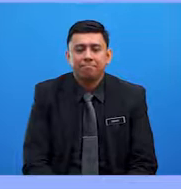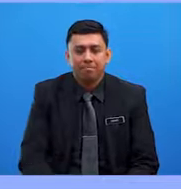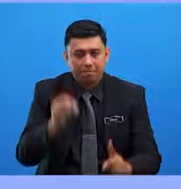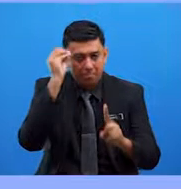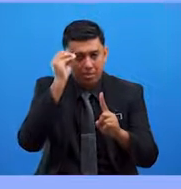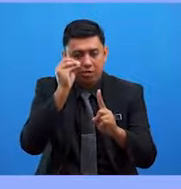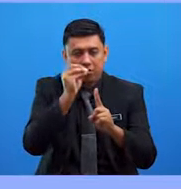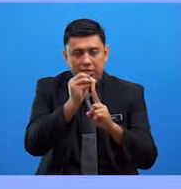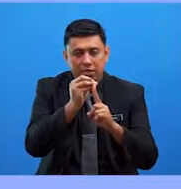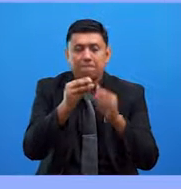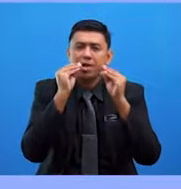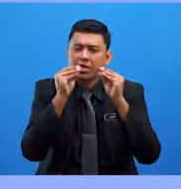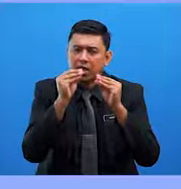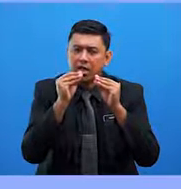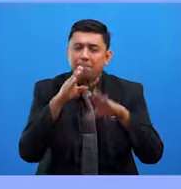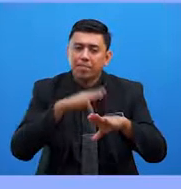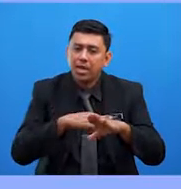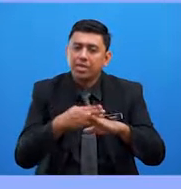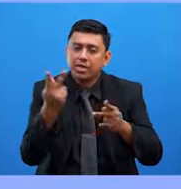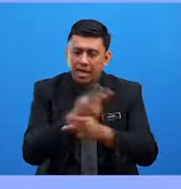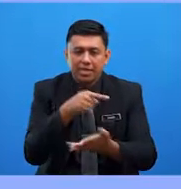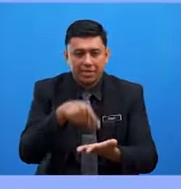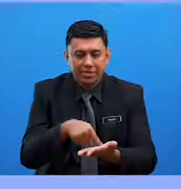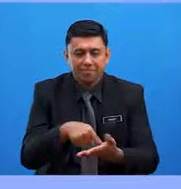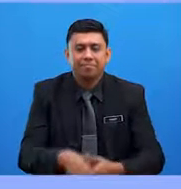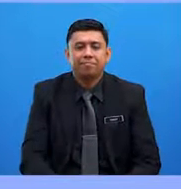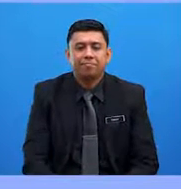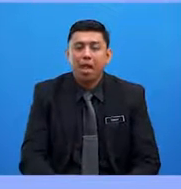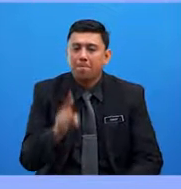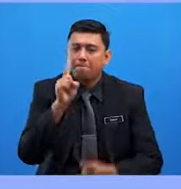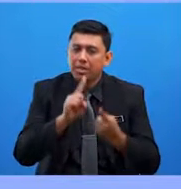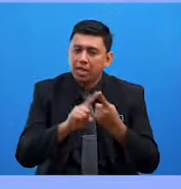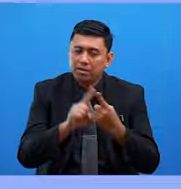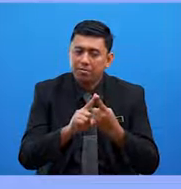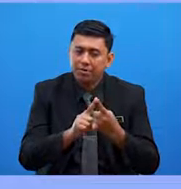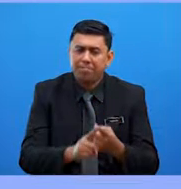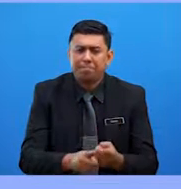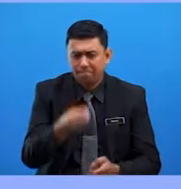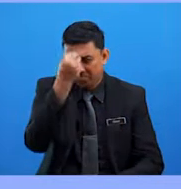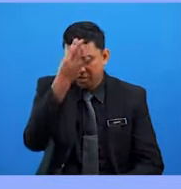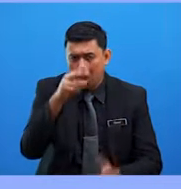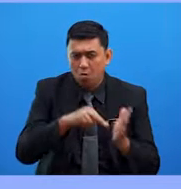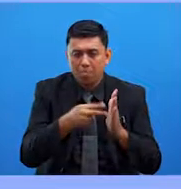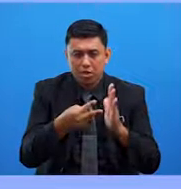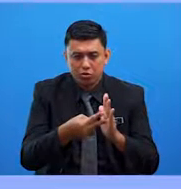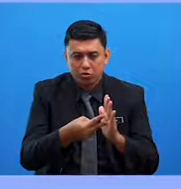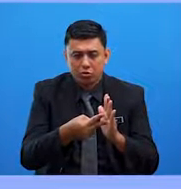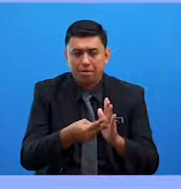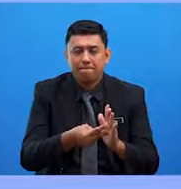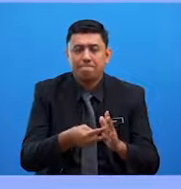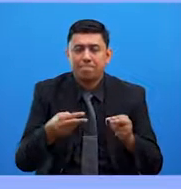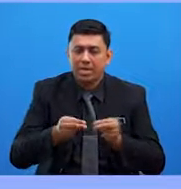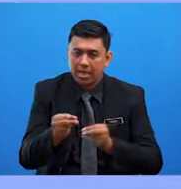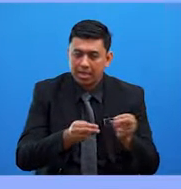Objektif pengajaran kita pada hari ini adalah pertama, mentakrifkan maksud perniagaan.